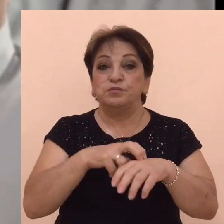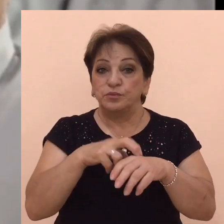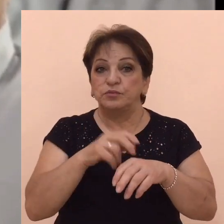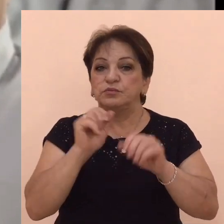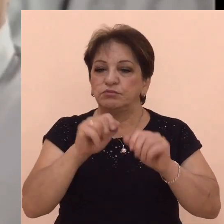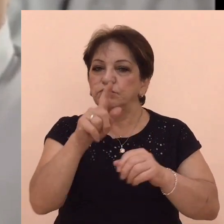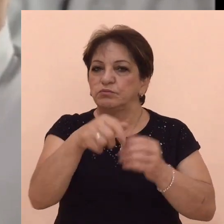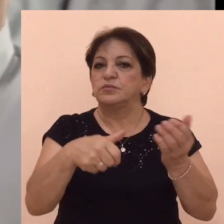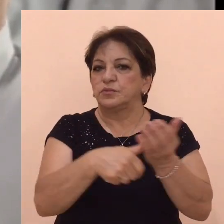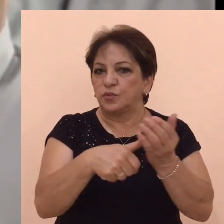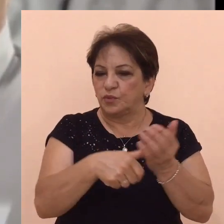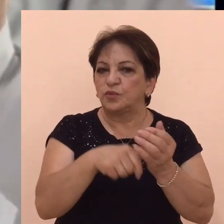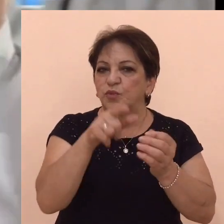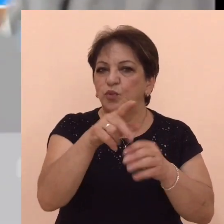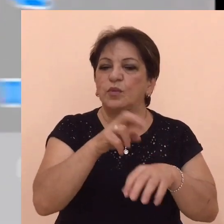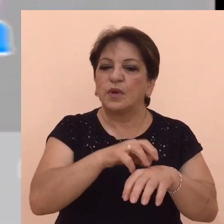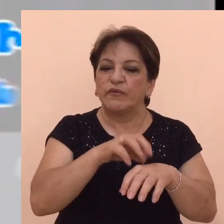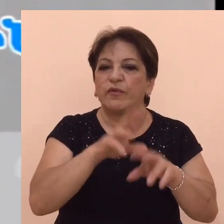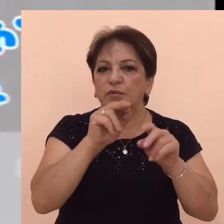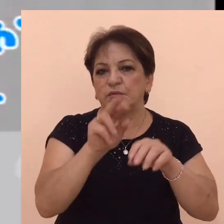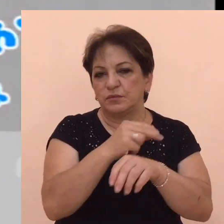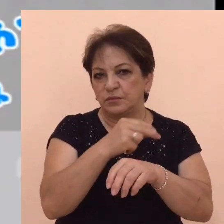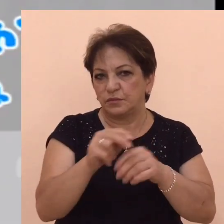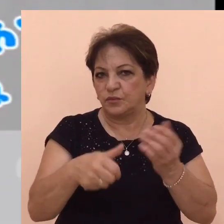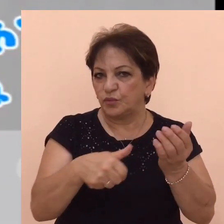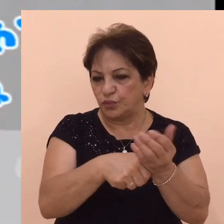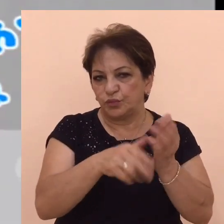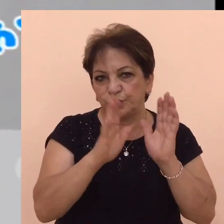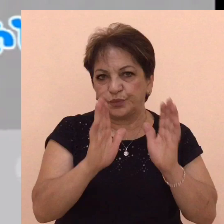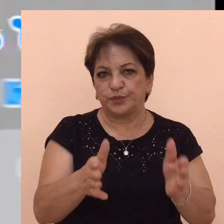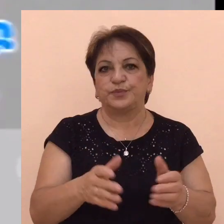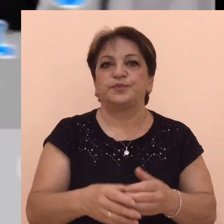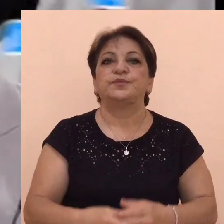օգտակար լինել տվյալ հիվանդին։